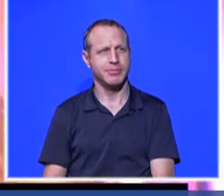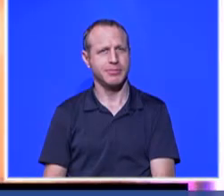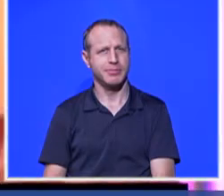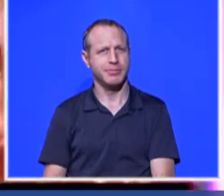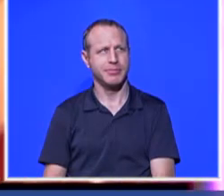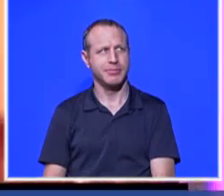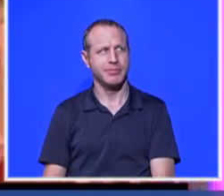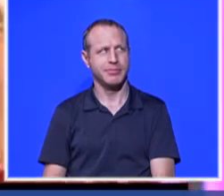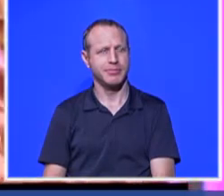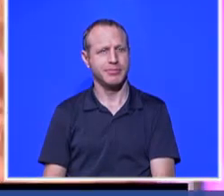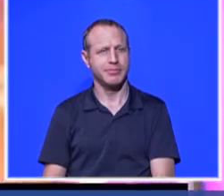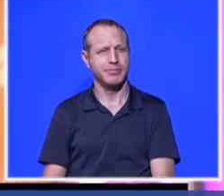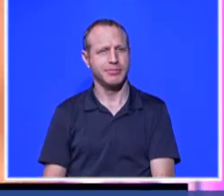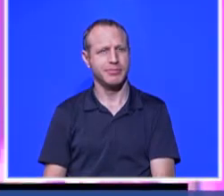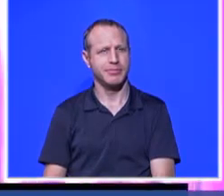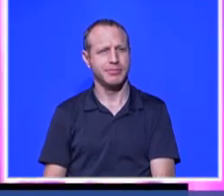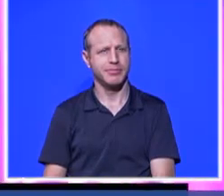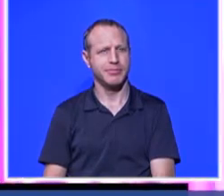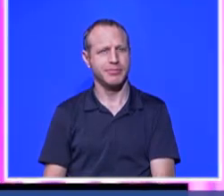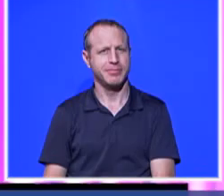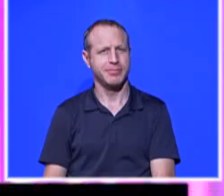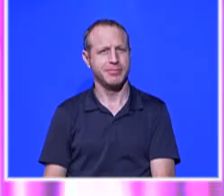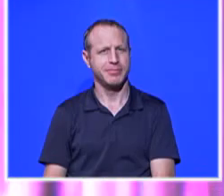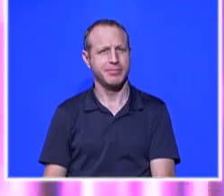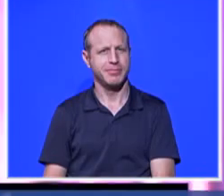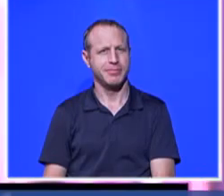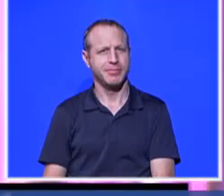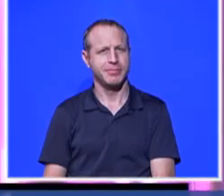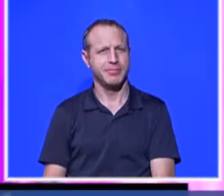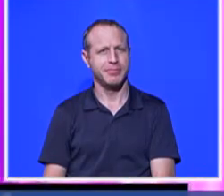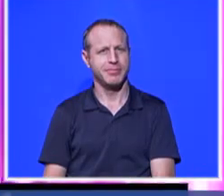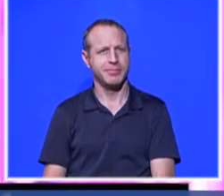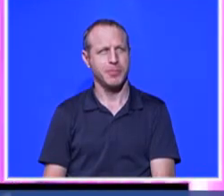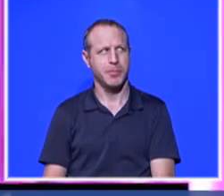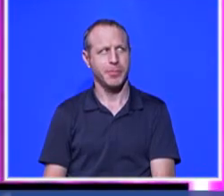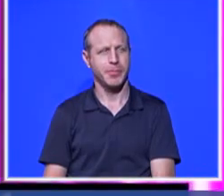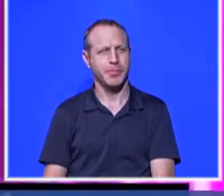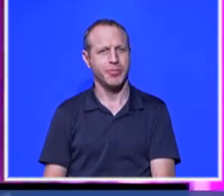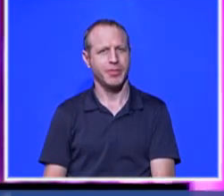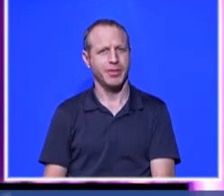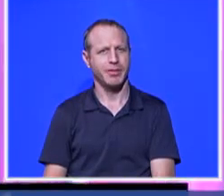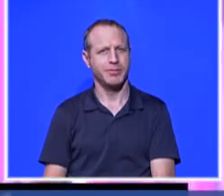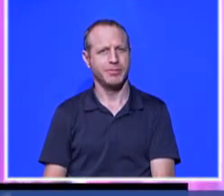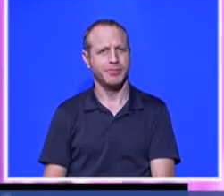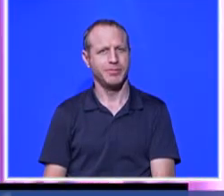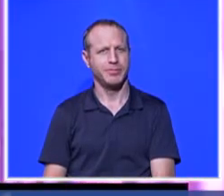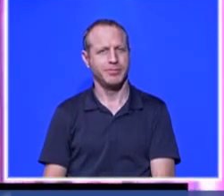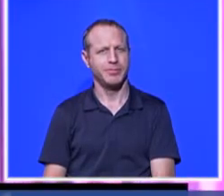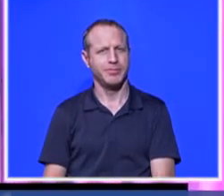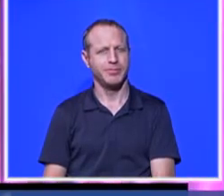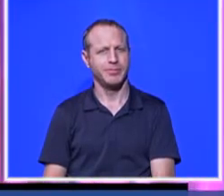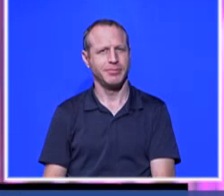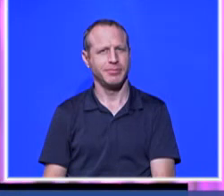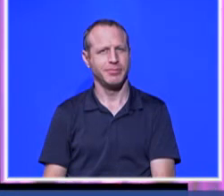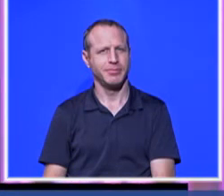يعني في شيء مش طبيعي عم بيصير بلبنان رح اخذ رح اقول لك شغلة انا مش ضد يقعدوا يرسموا